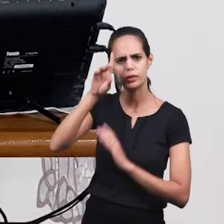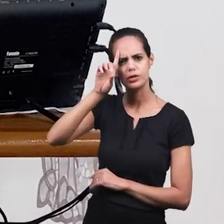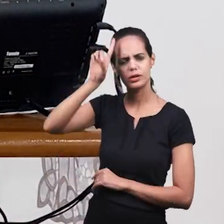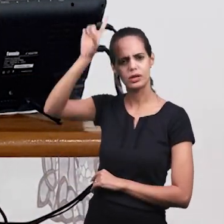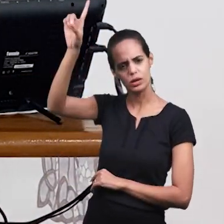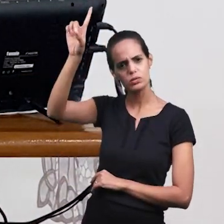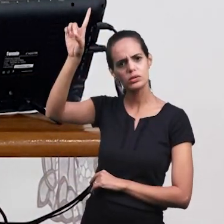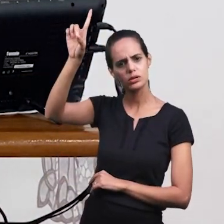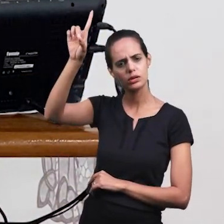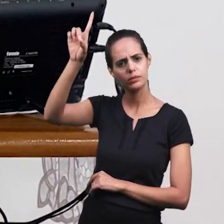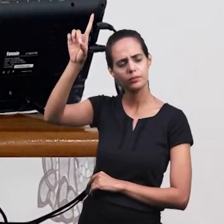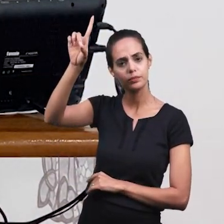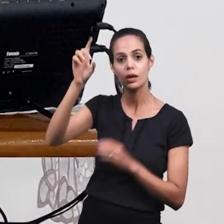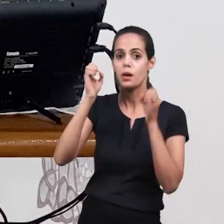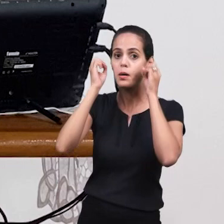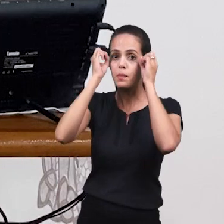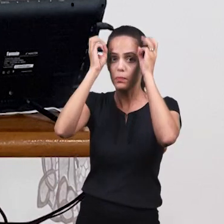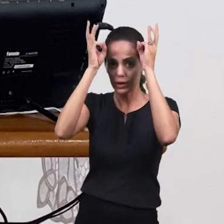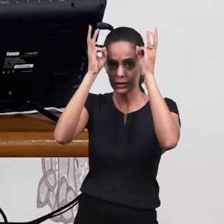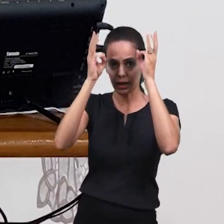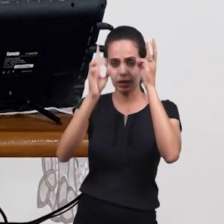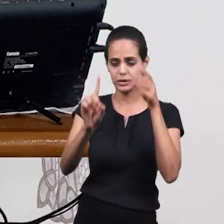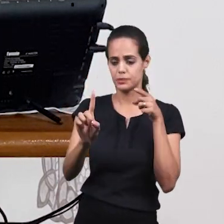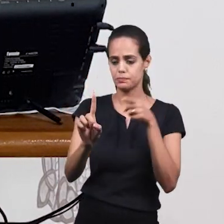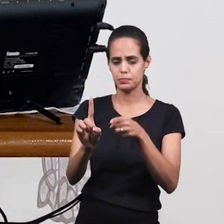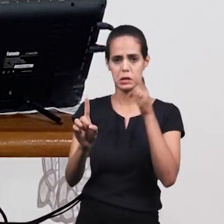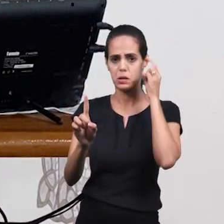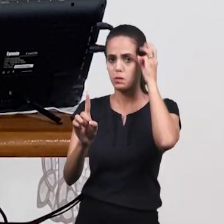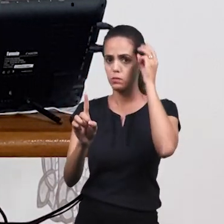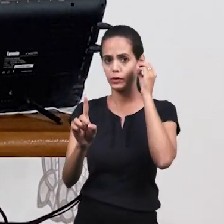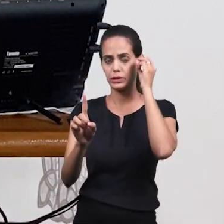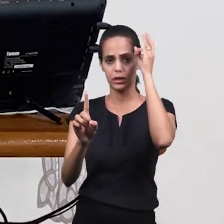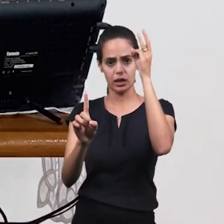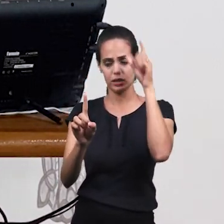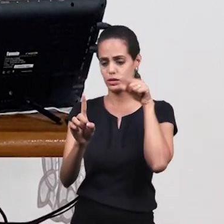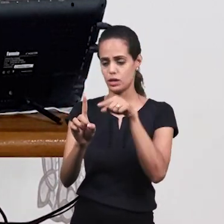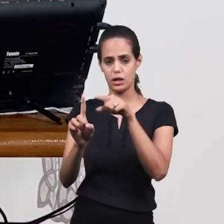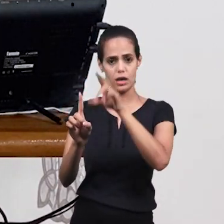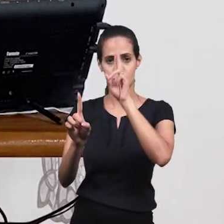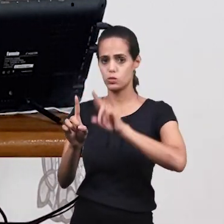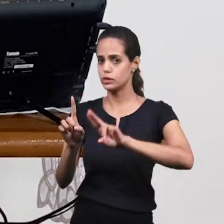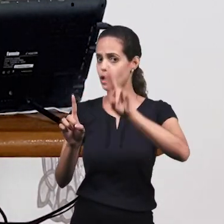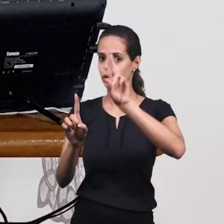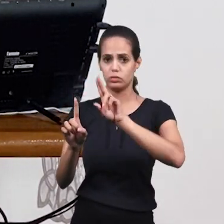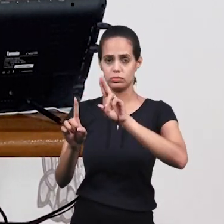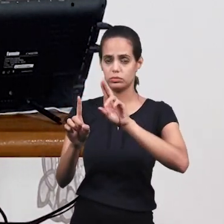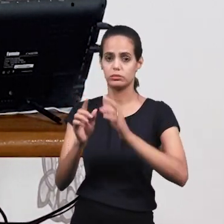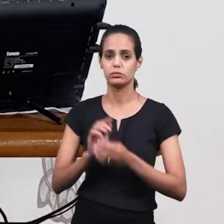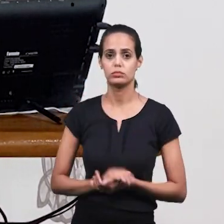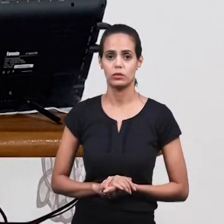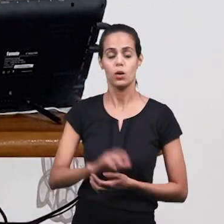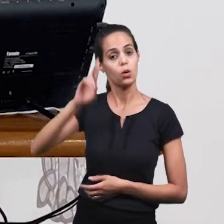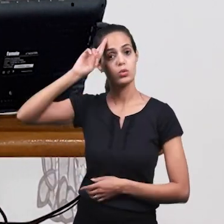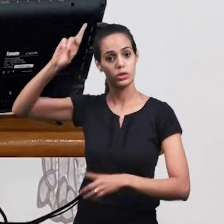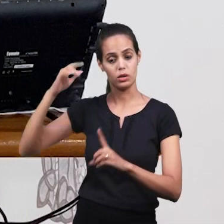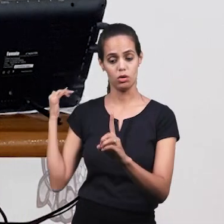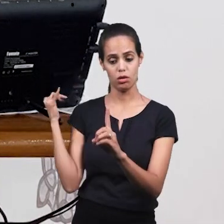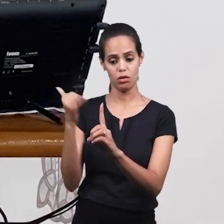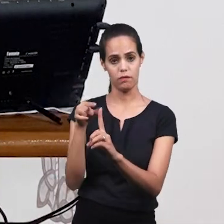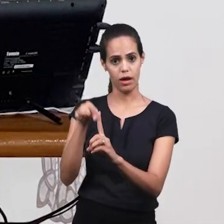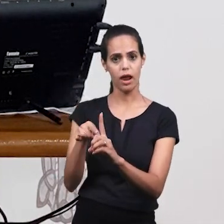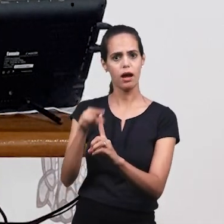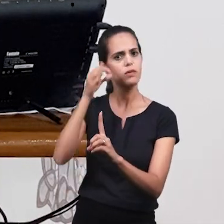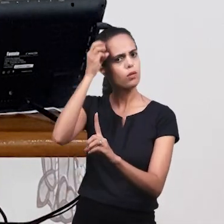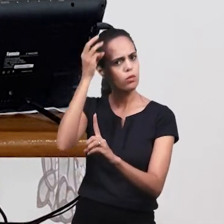juste l'homme qui portait la voix. Parce que le Seigneur a utilisé Moïse comme une voix au milieu